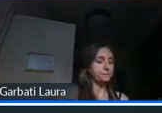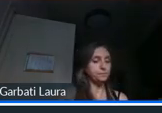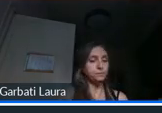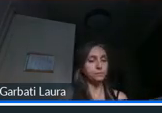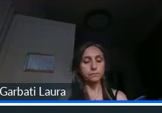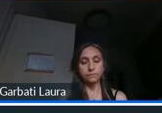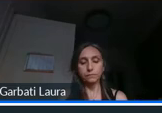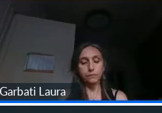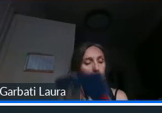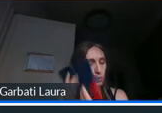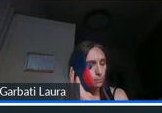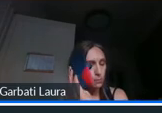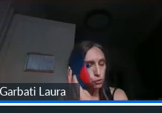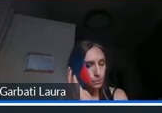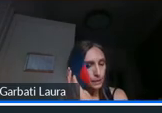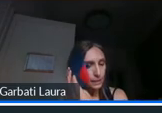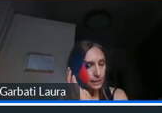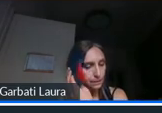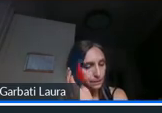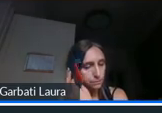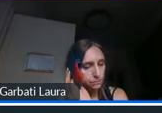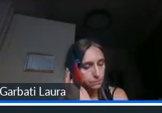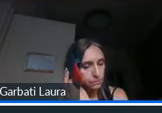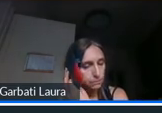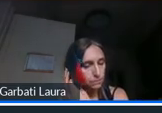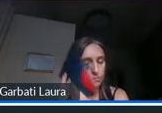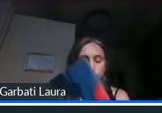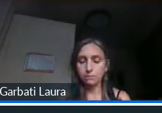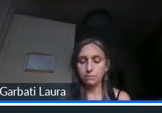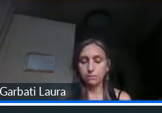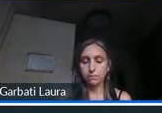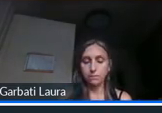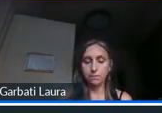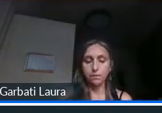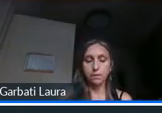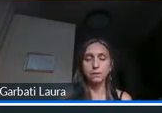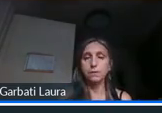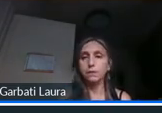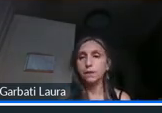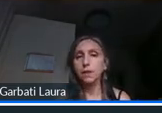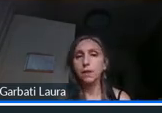scusa, non posso parlare.